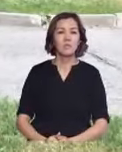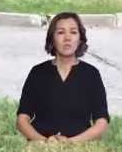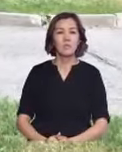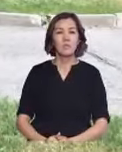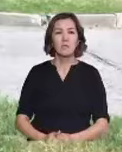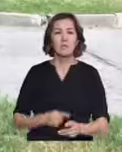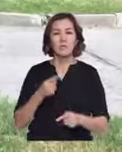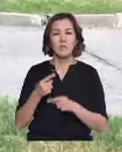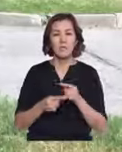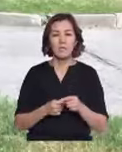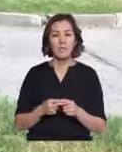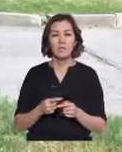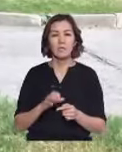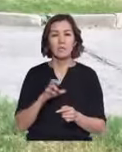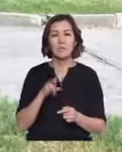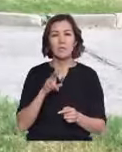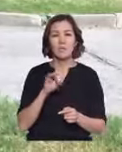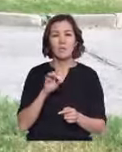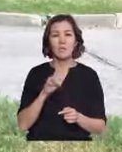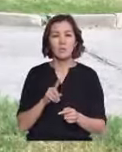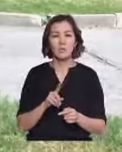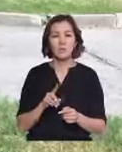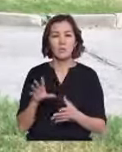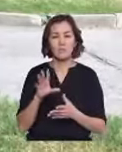жылында рассеянный склероз,